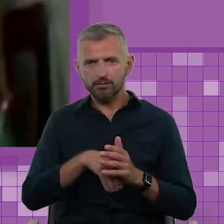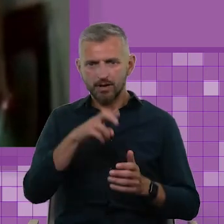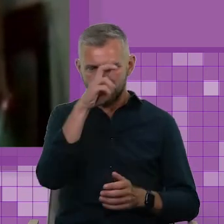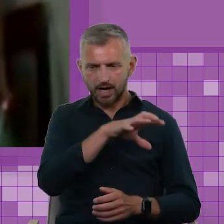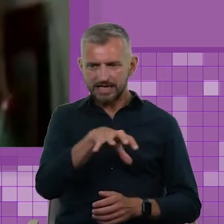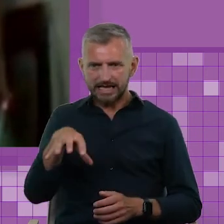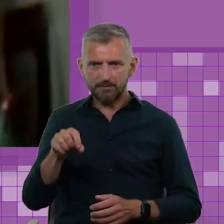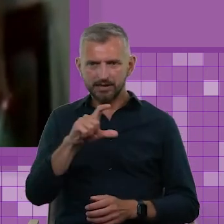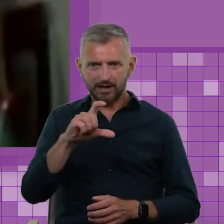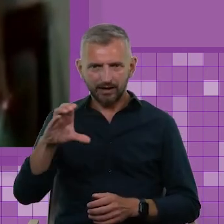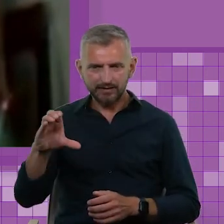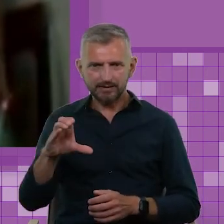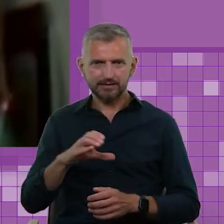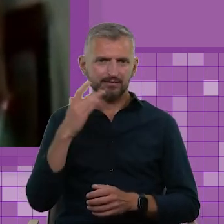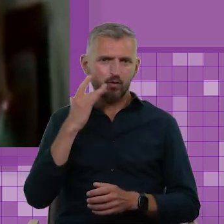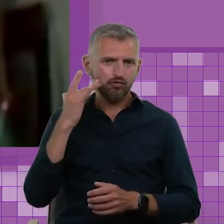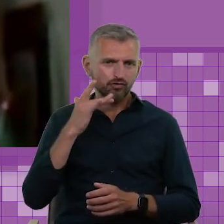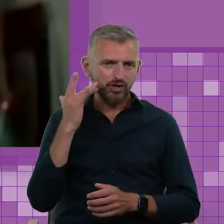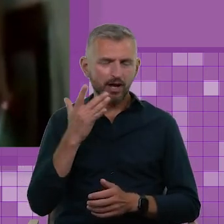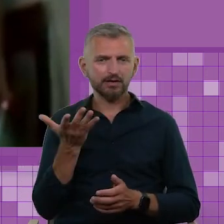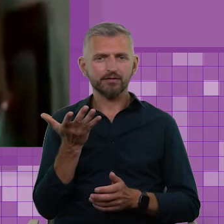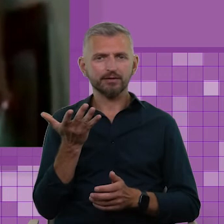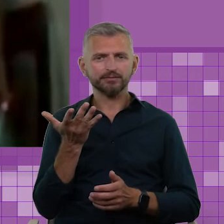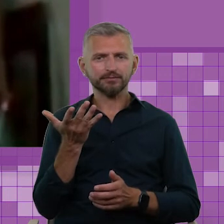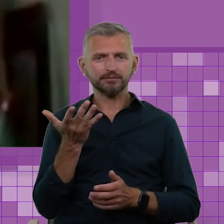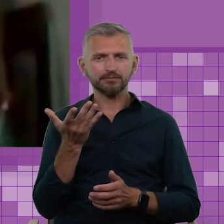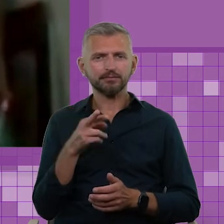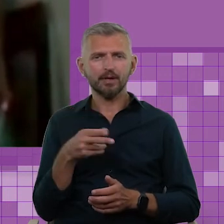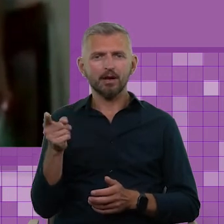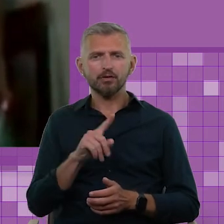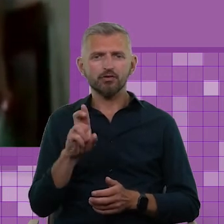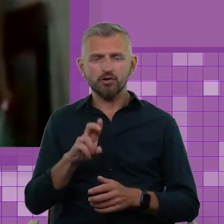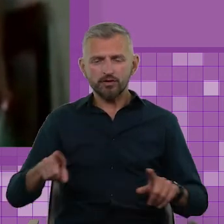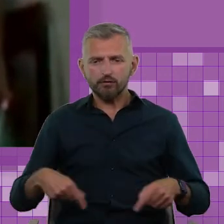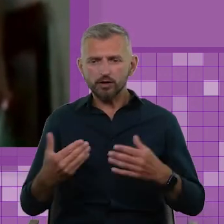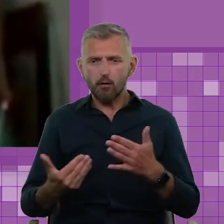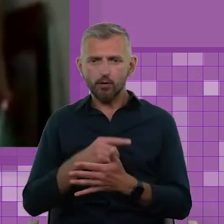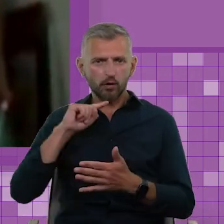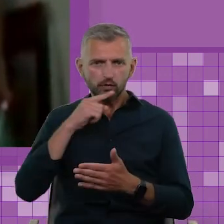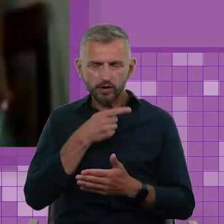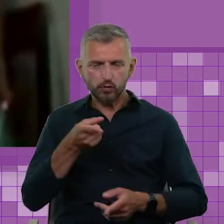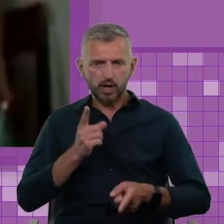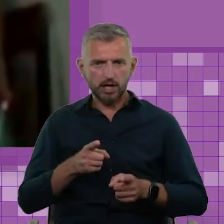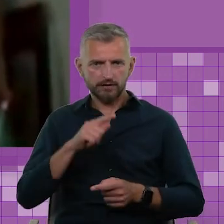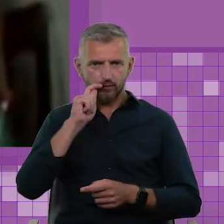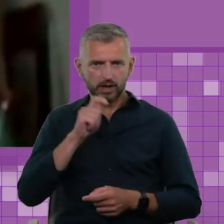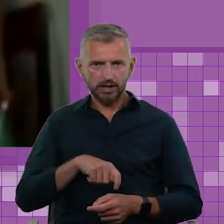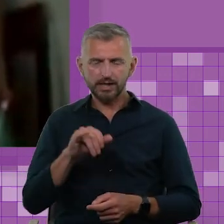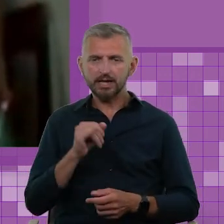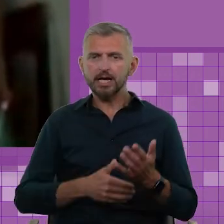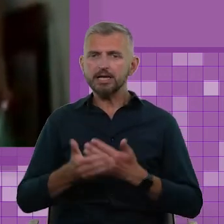Євросоюзу, Сполучених Штатів, для того, щоб створити нову економічну реальність в Україні.